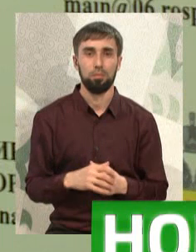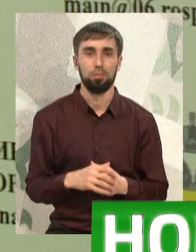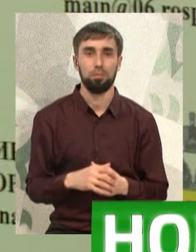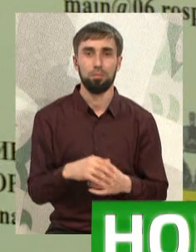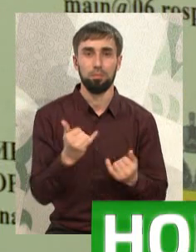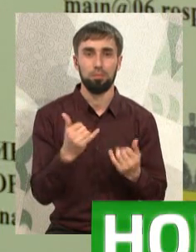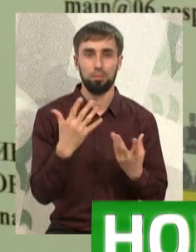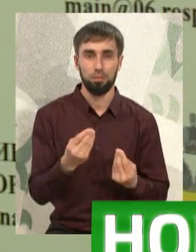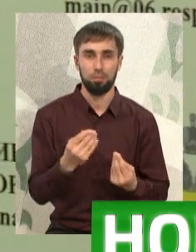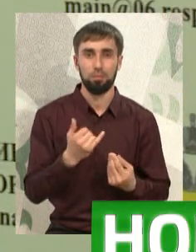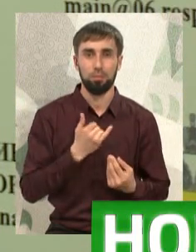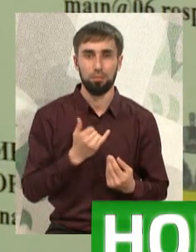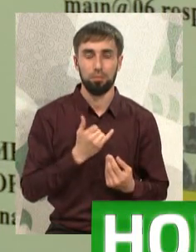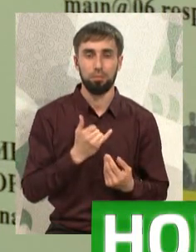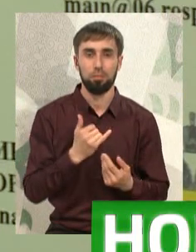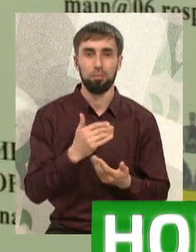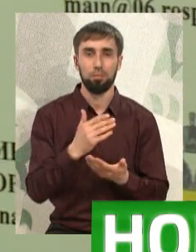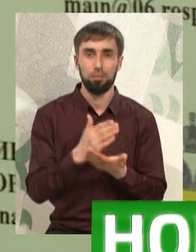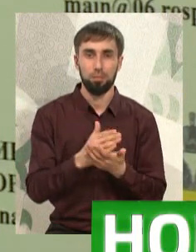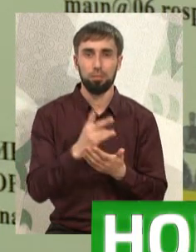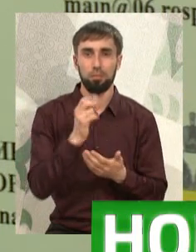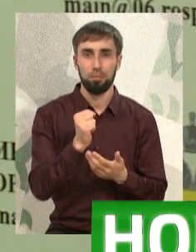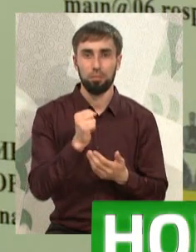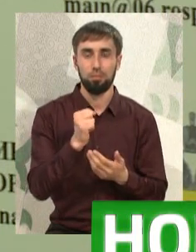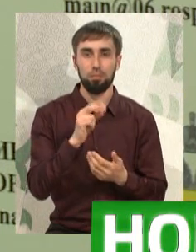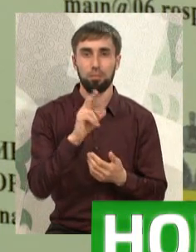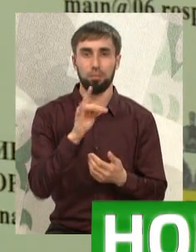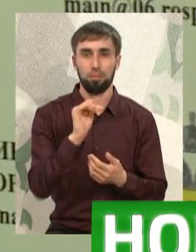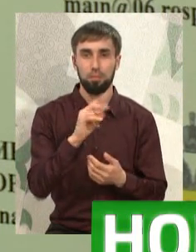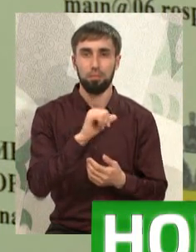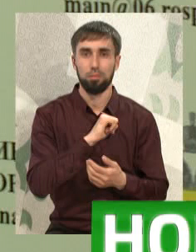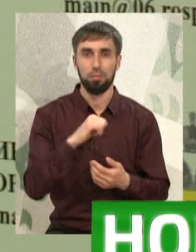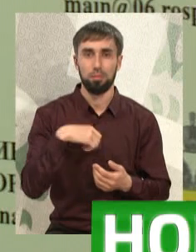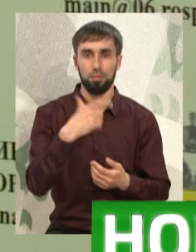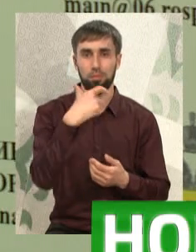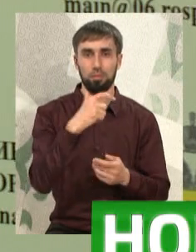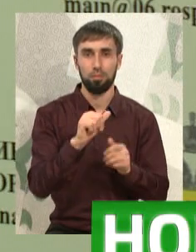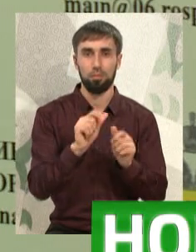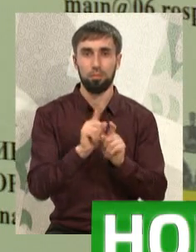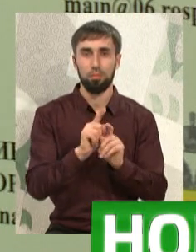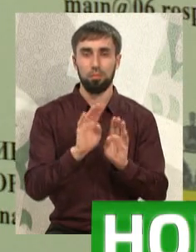На сегодняшний день у нас находится на карантине, на самоизоляции. Мы